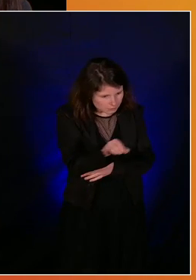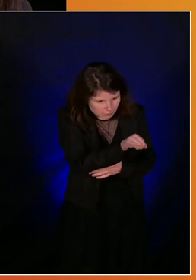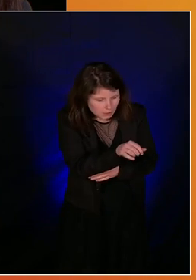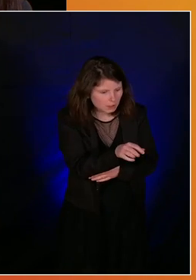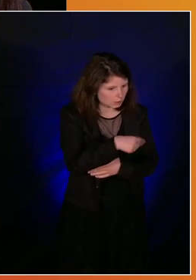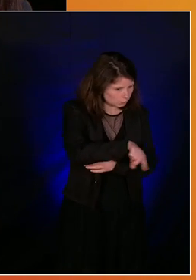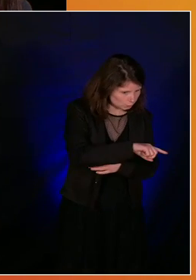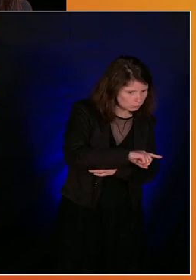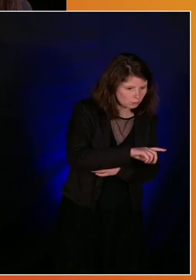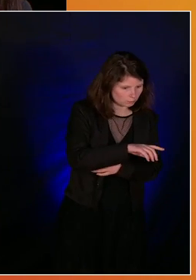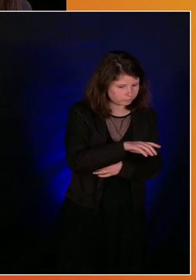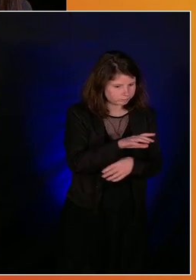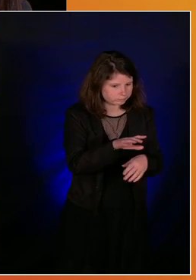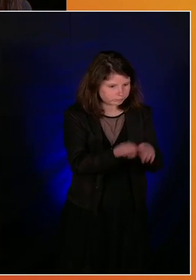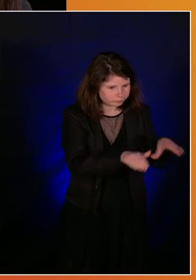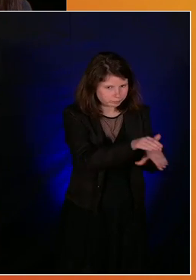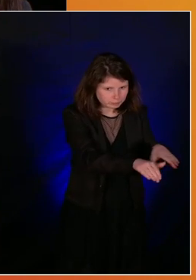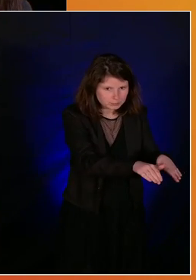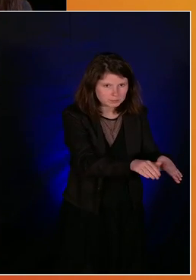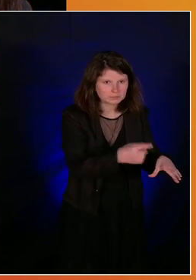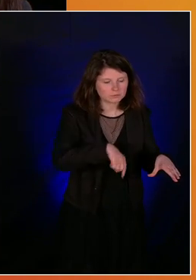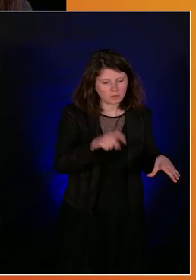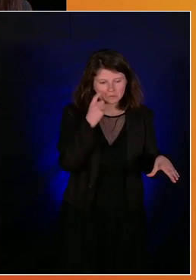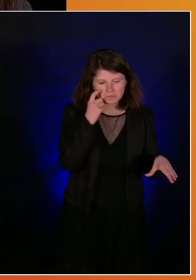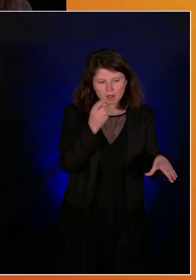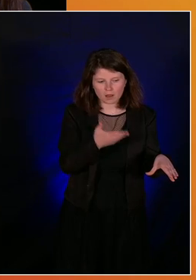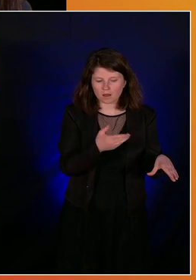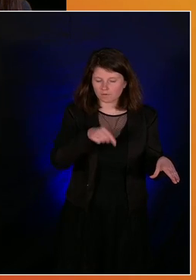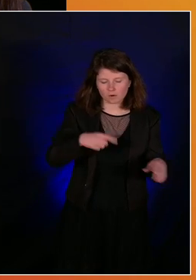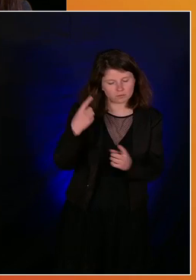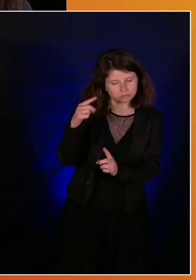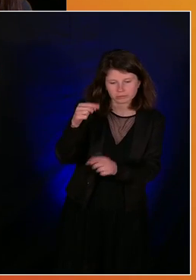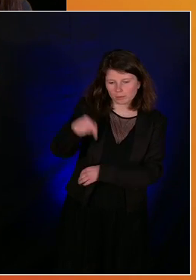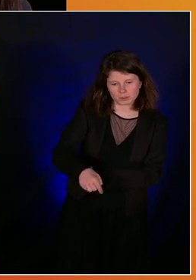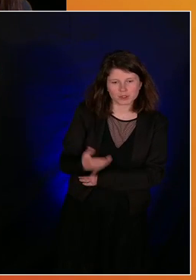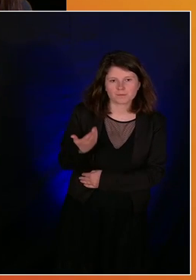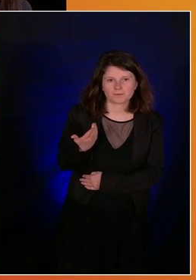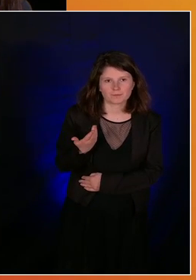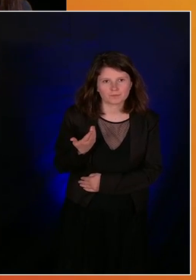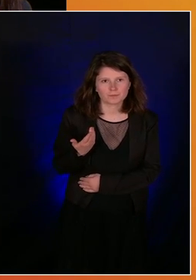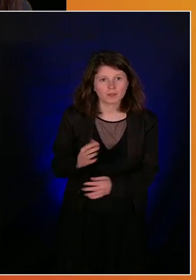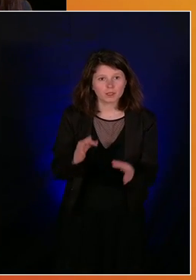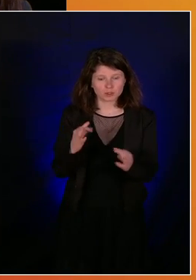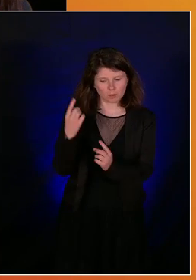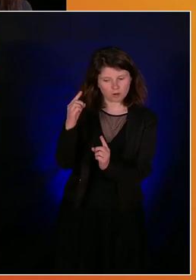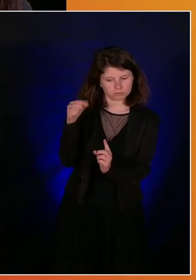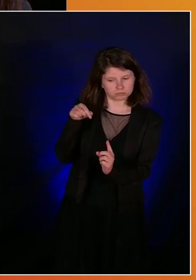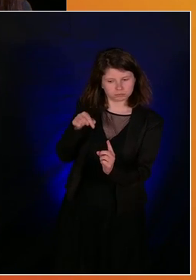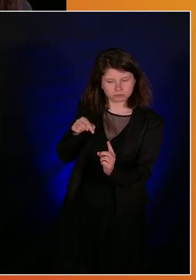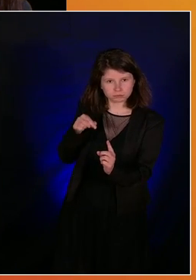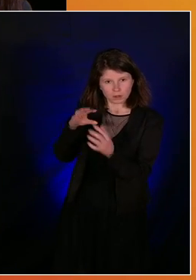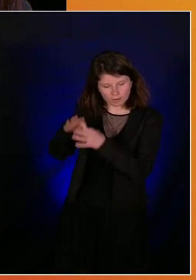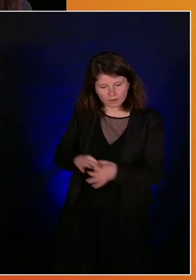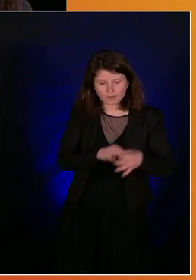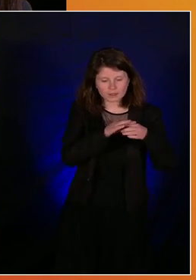était nécessaire faut souligner aussi que cette lutte a été lancée dans le cadre de l'action coordonnée par l'URIF et la